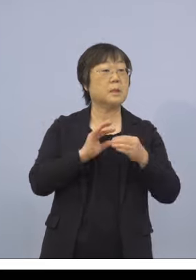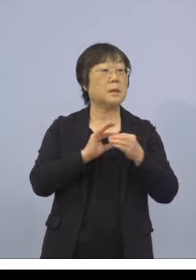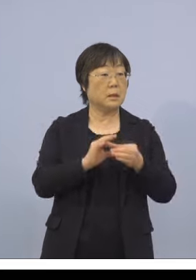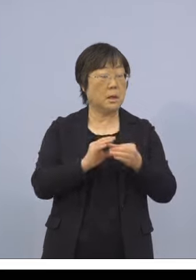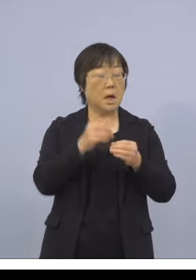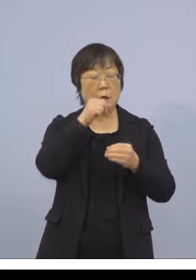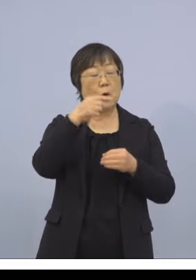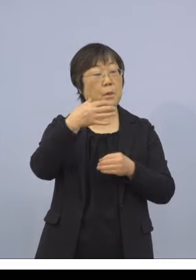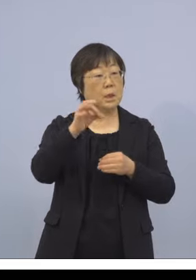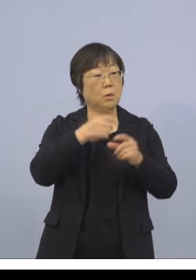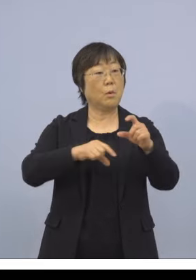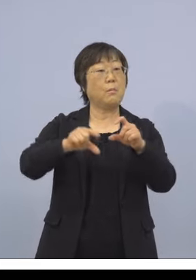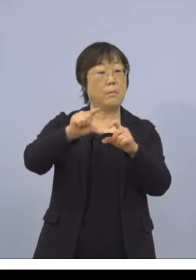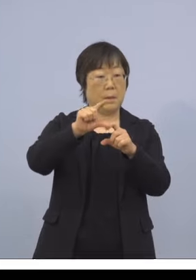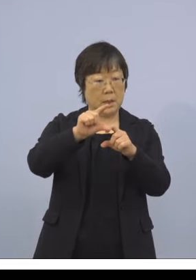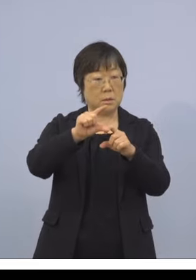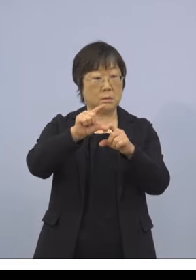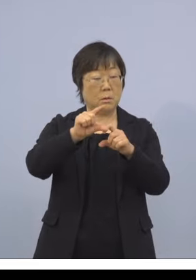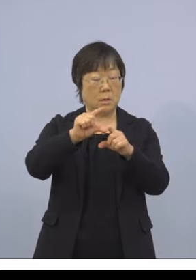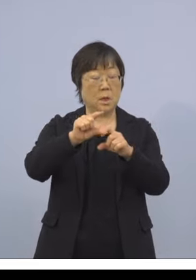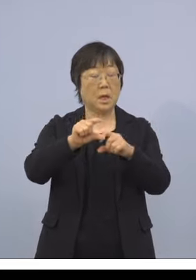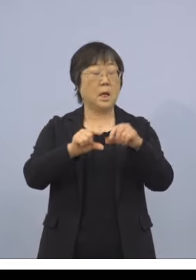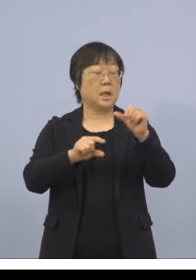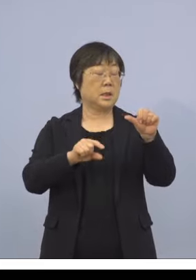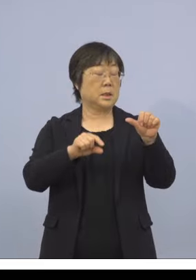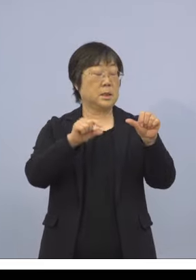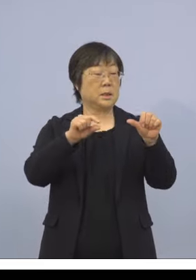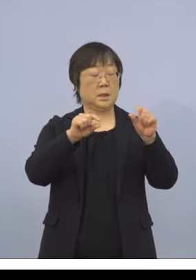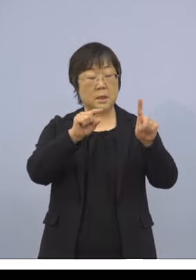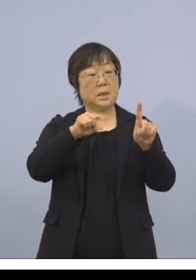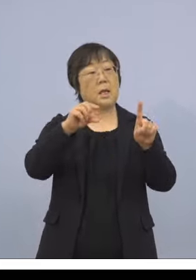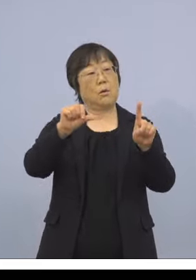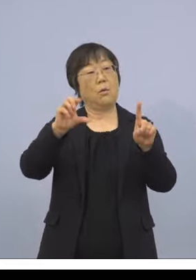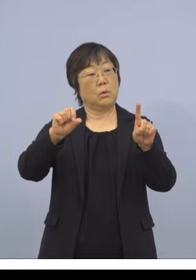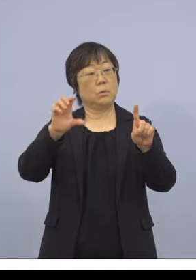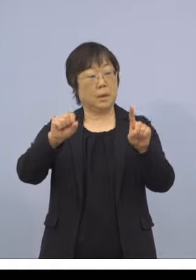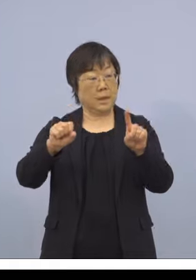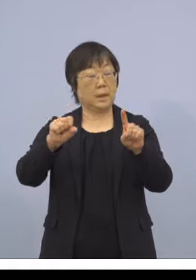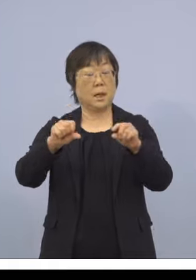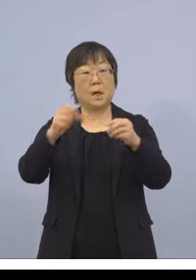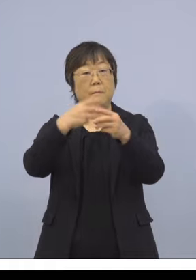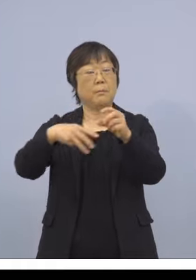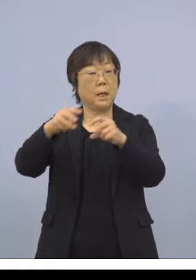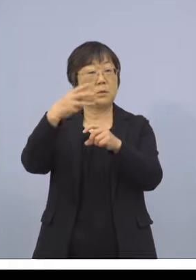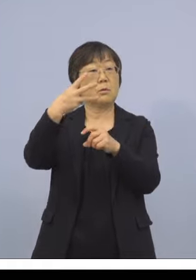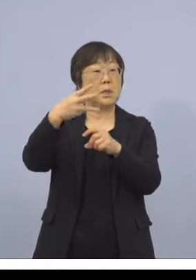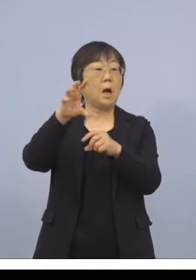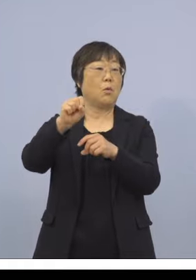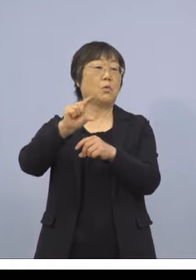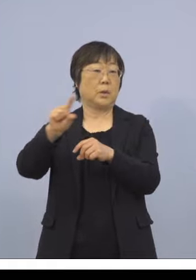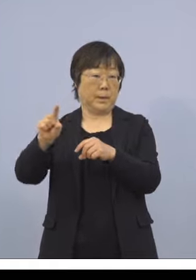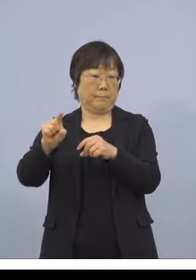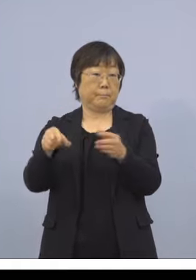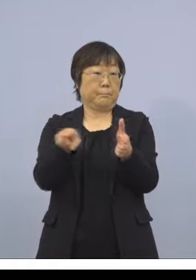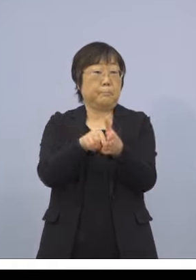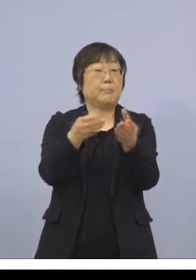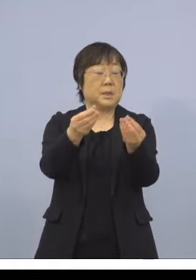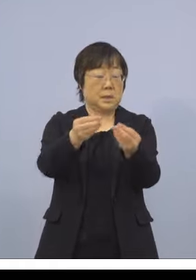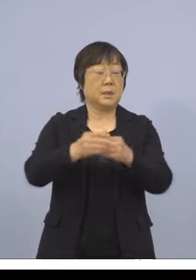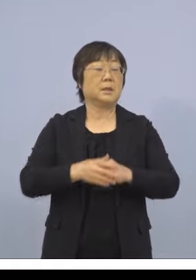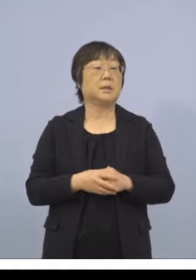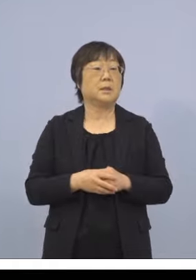予備費を倍増させていただく 1.5 億円から3億円と、こういうことでございます。